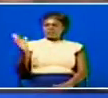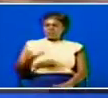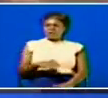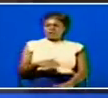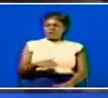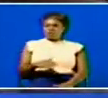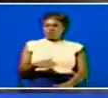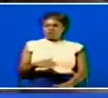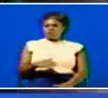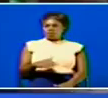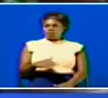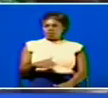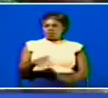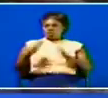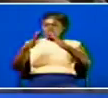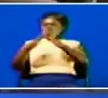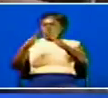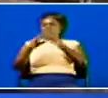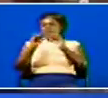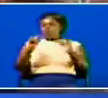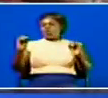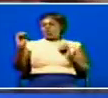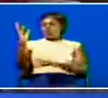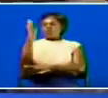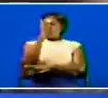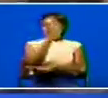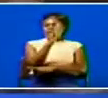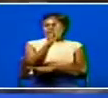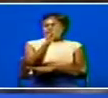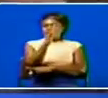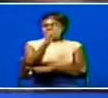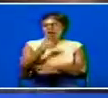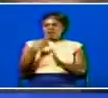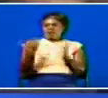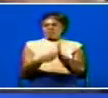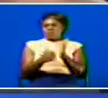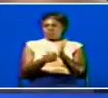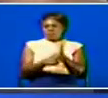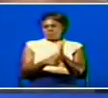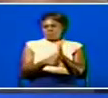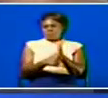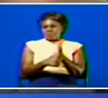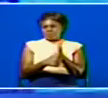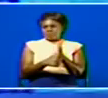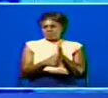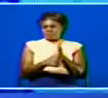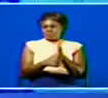choo. Tunapeleka watoto kwa mstuni. Sasa tuko na hiyo shida sana.